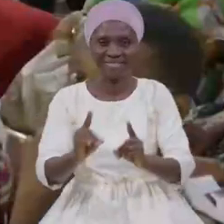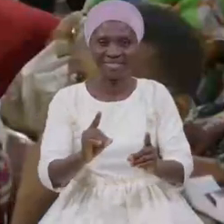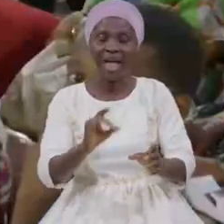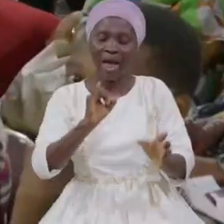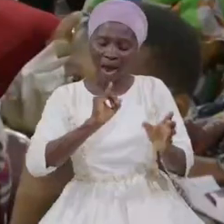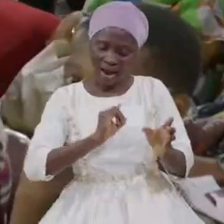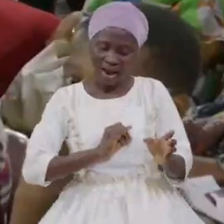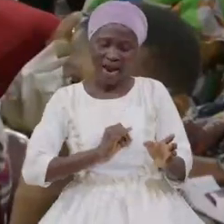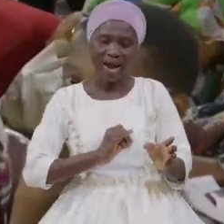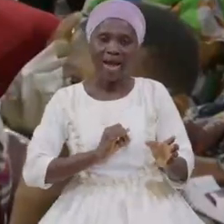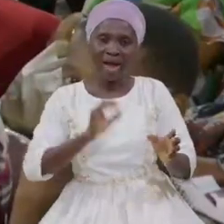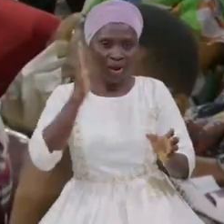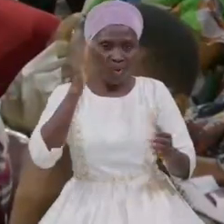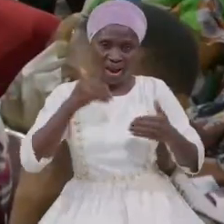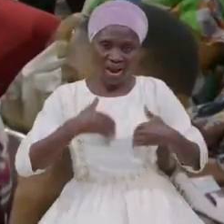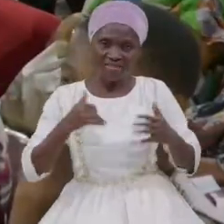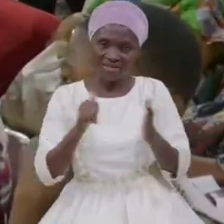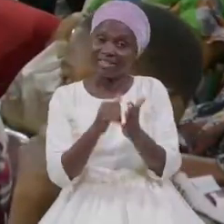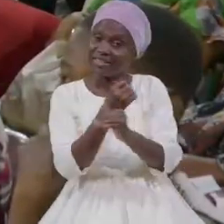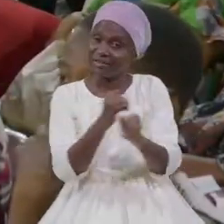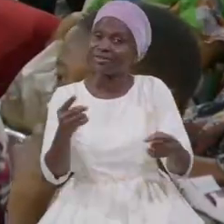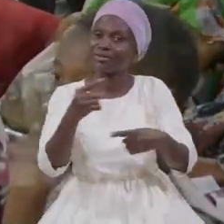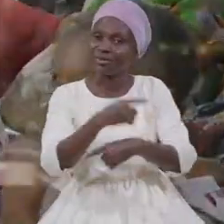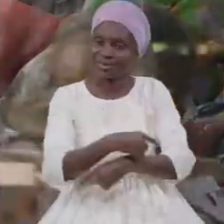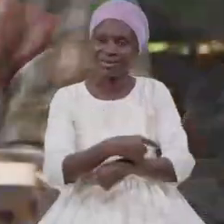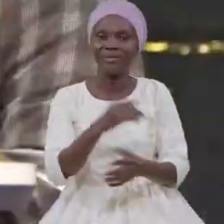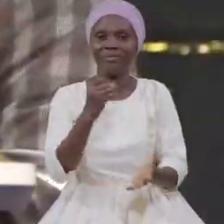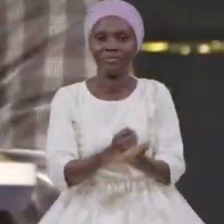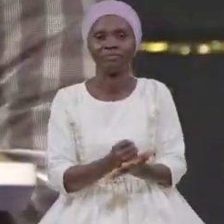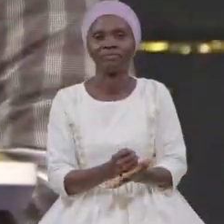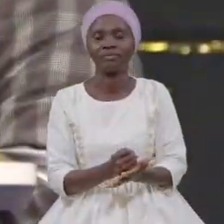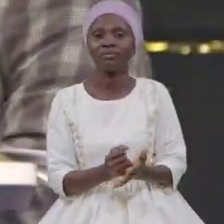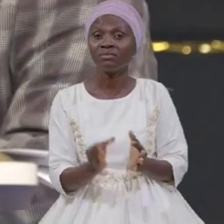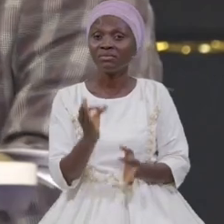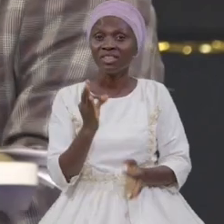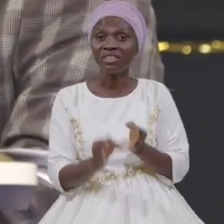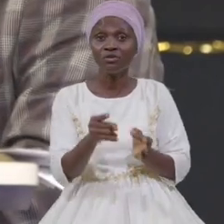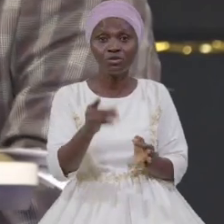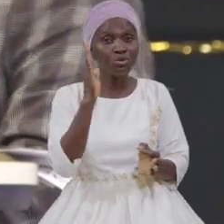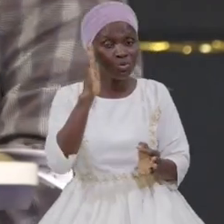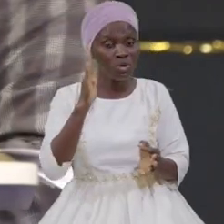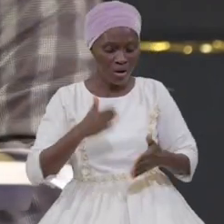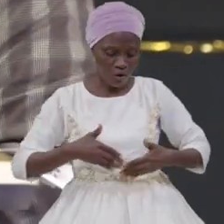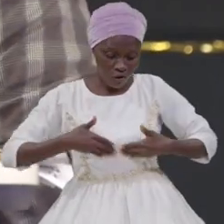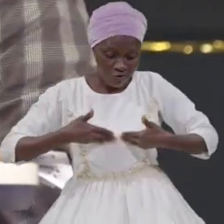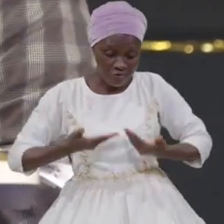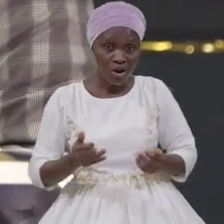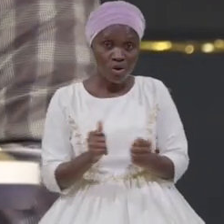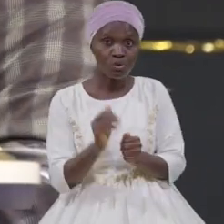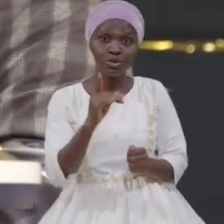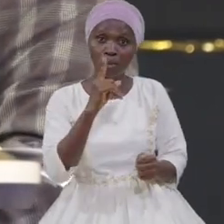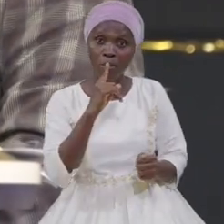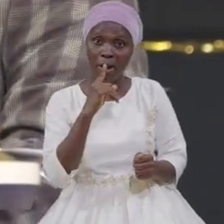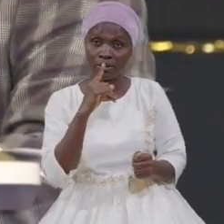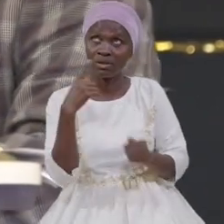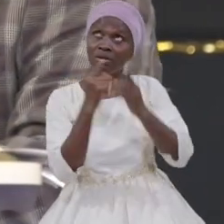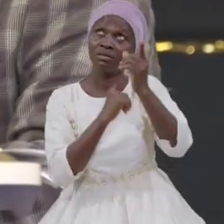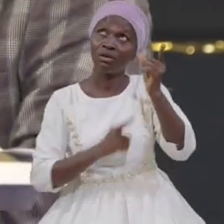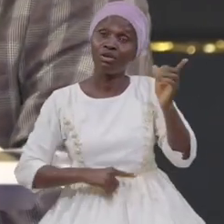aujourd'hui. Si tu confesses de ta bouche le Seigneur Jésus, et si tu